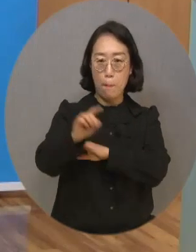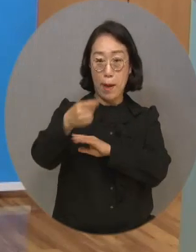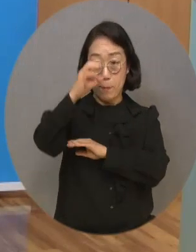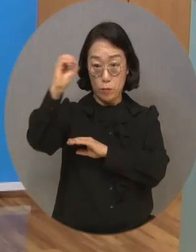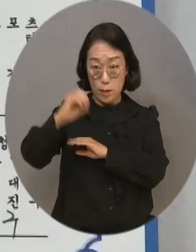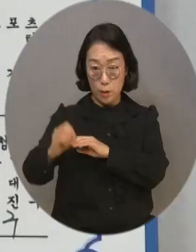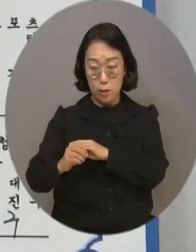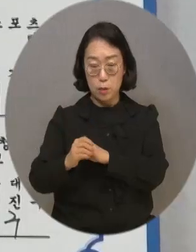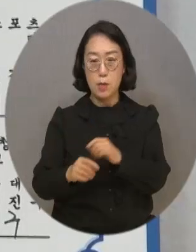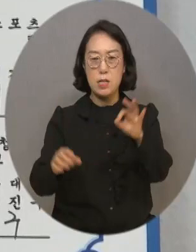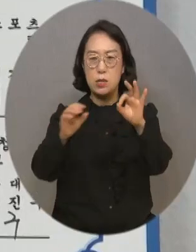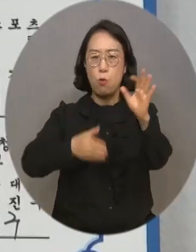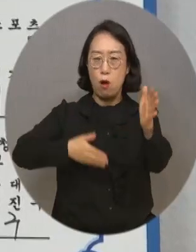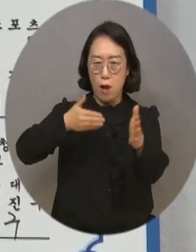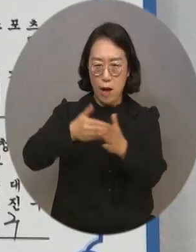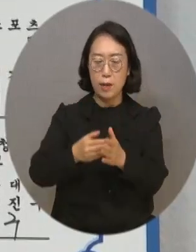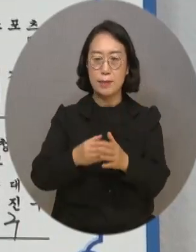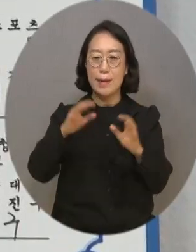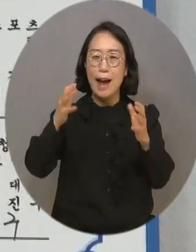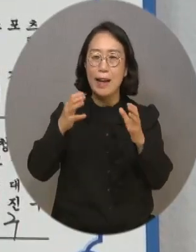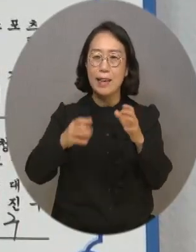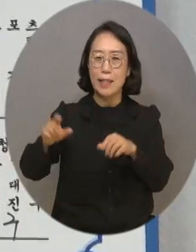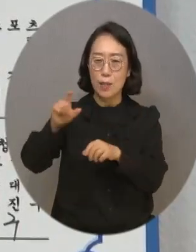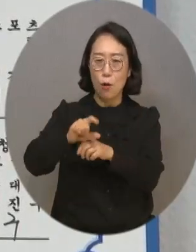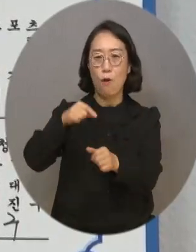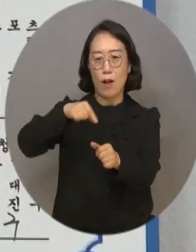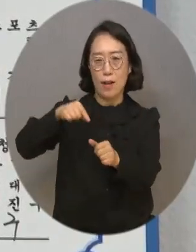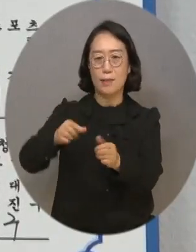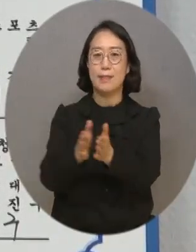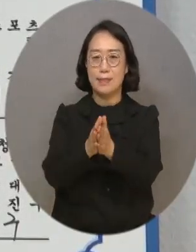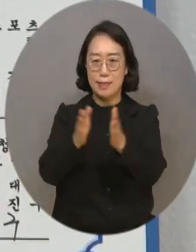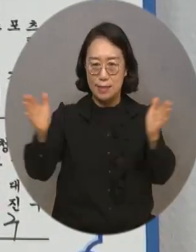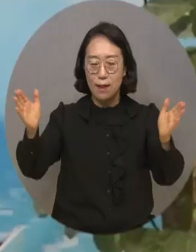오는 10월까지 유아 생존 수영 교육을 진행하고 있습니다.